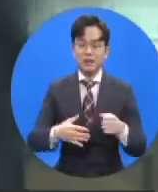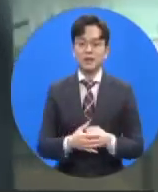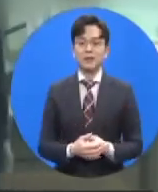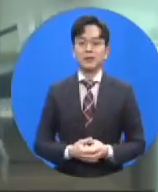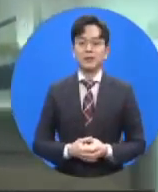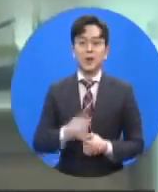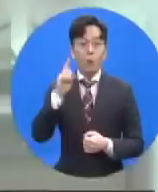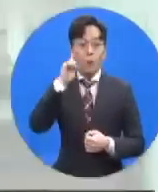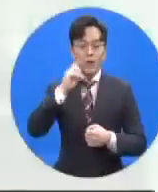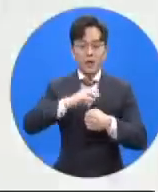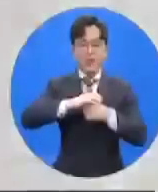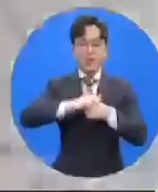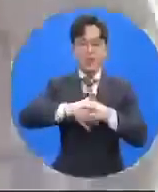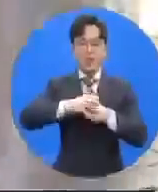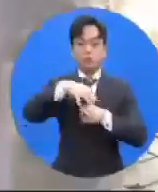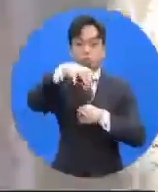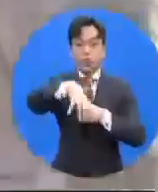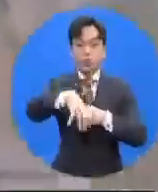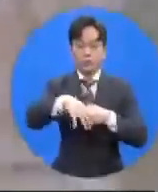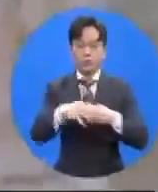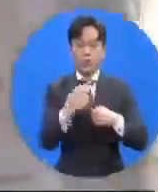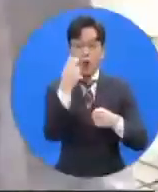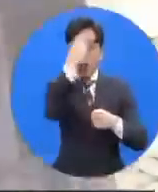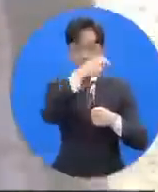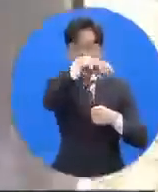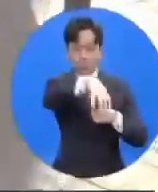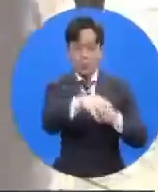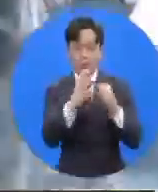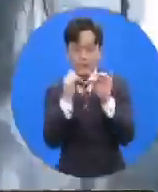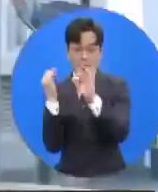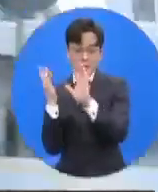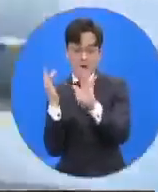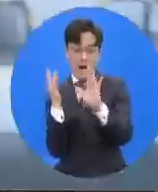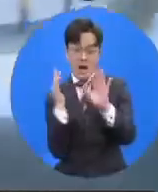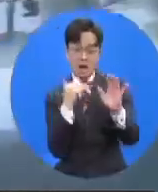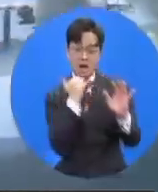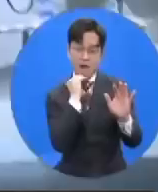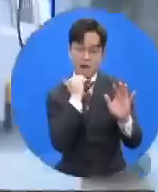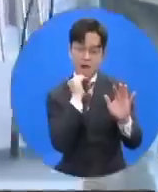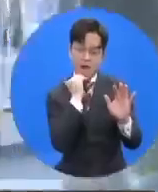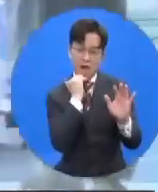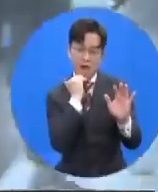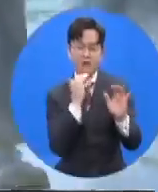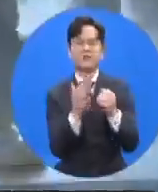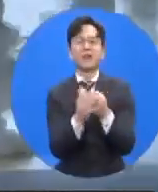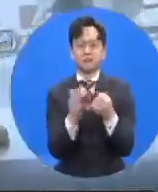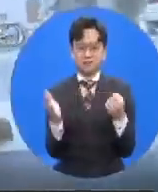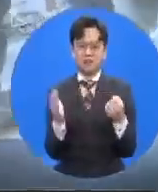환자가 몰렸기 때문인데 추가 확산 우려가 커지고 있습니다. 채널A 뉴스 배유미입니다.